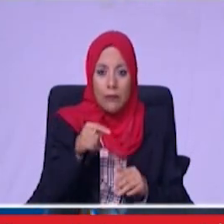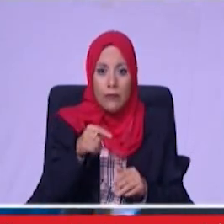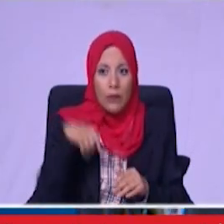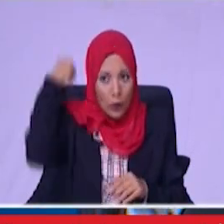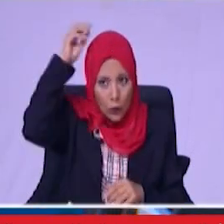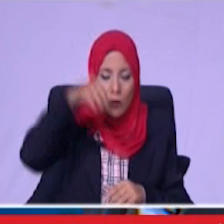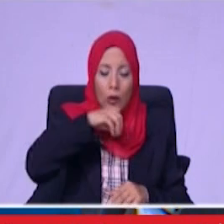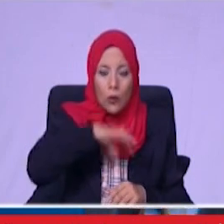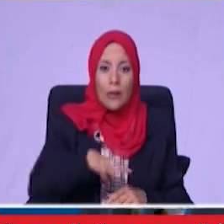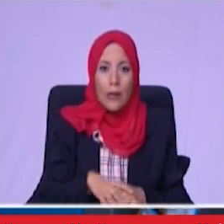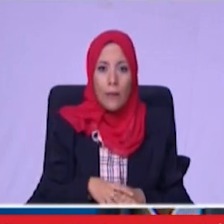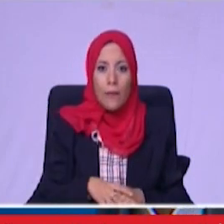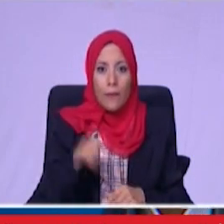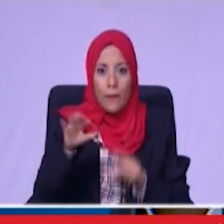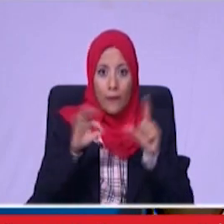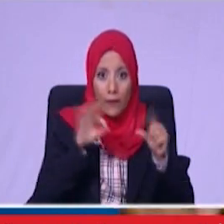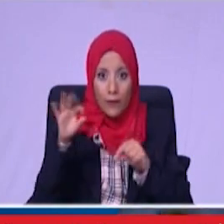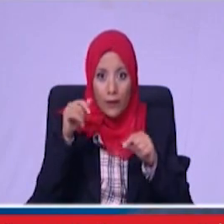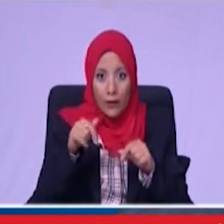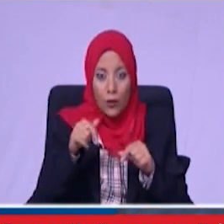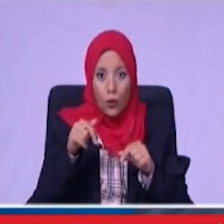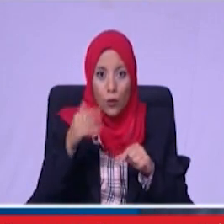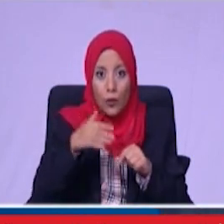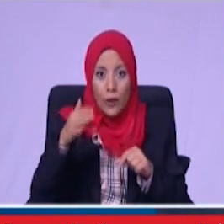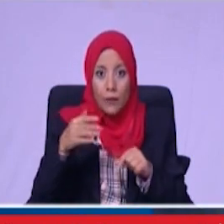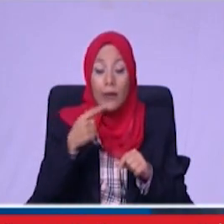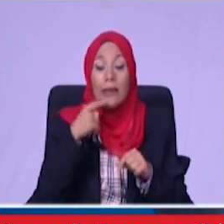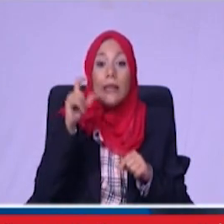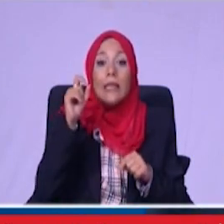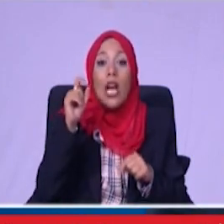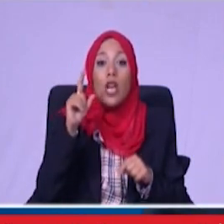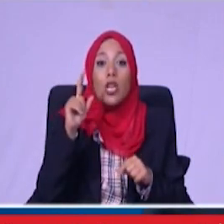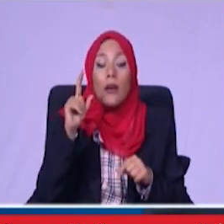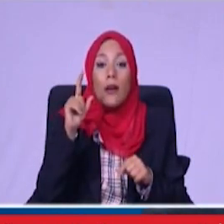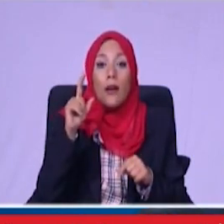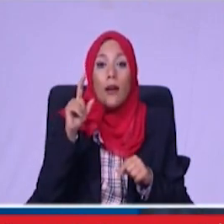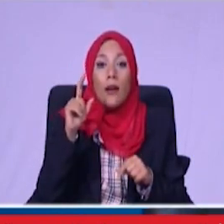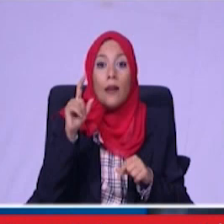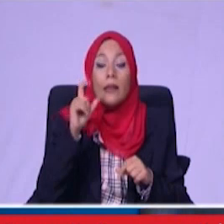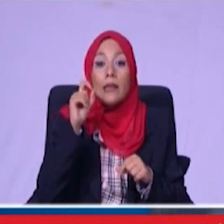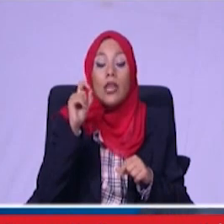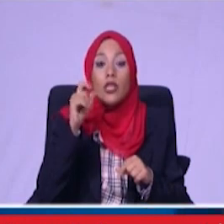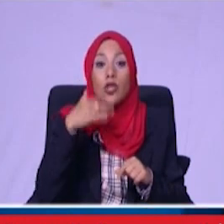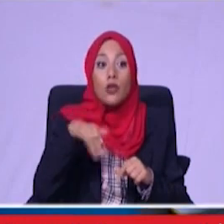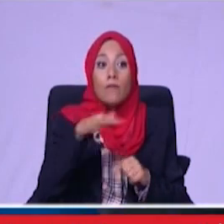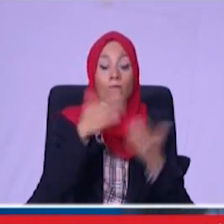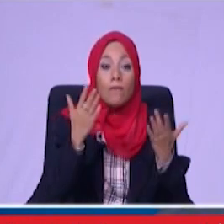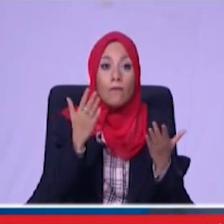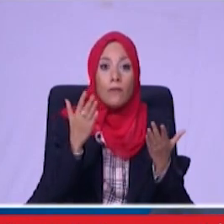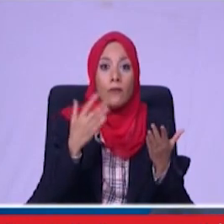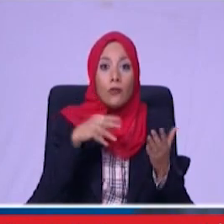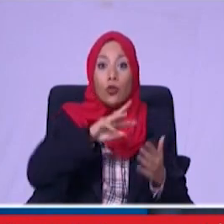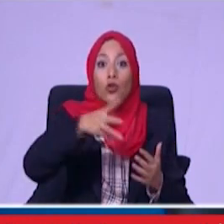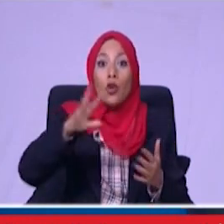له يوم القيامه تسع شفعات يا دكتور عمرو تسع شفعات تغير كل